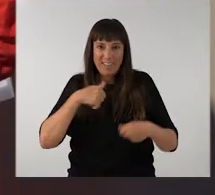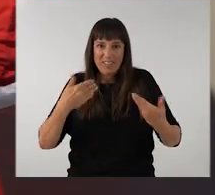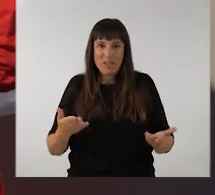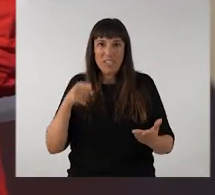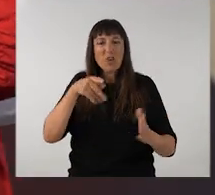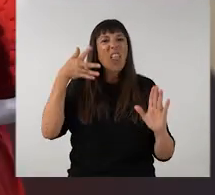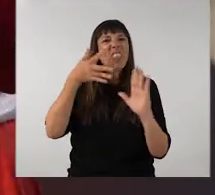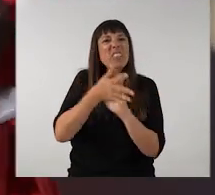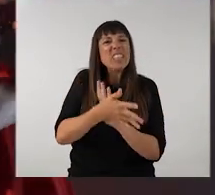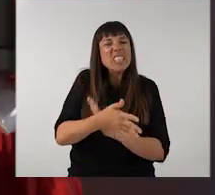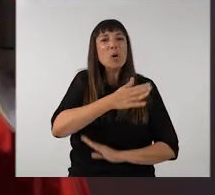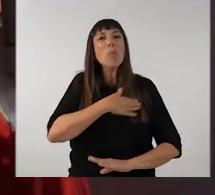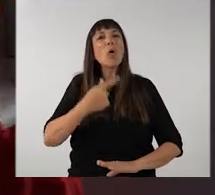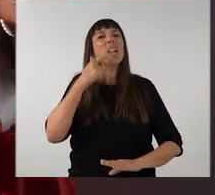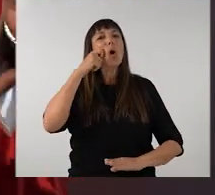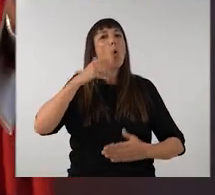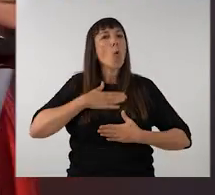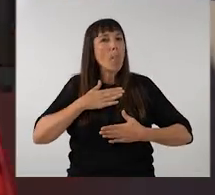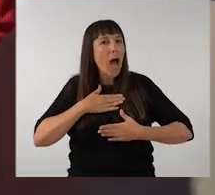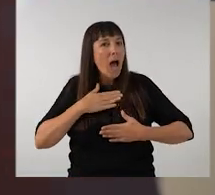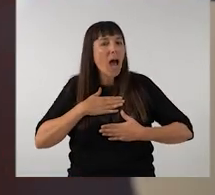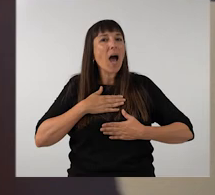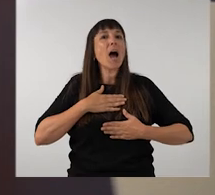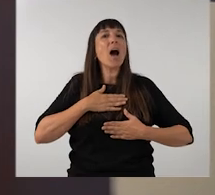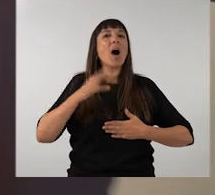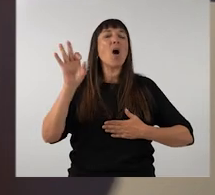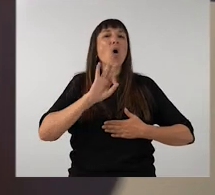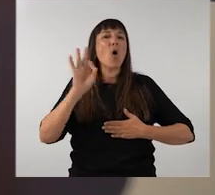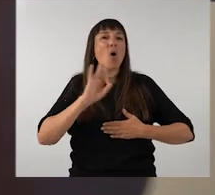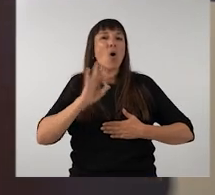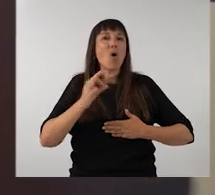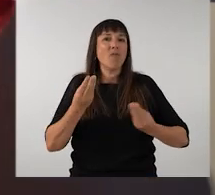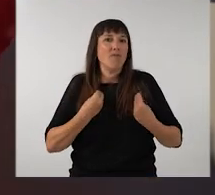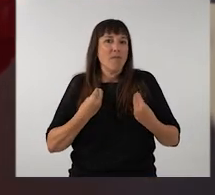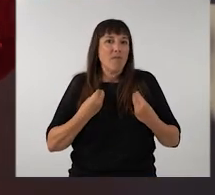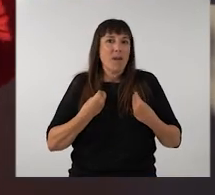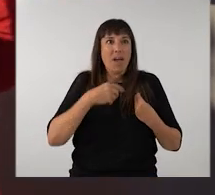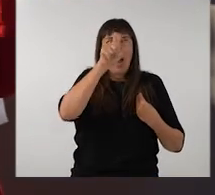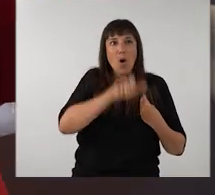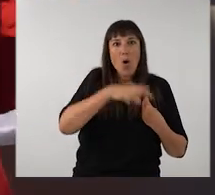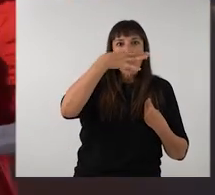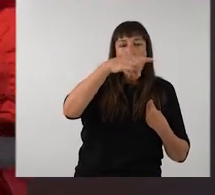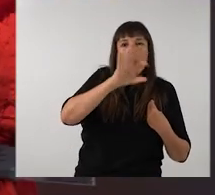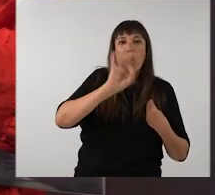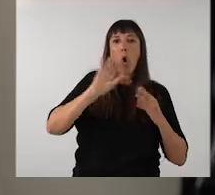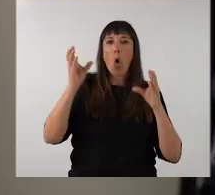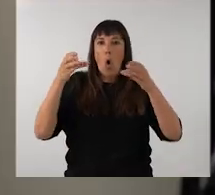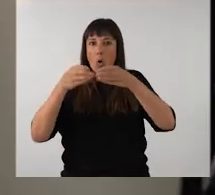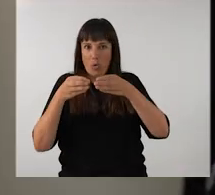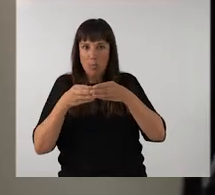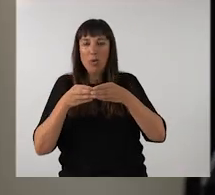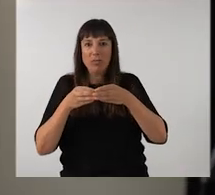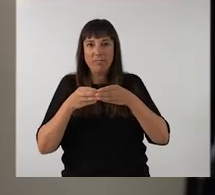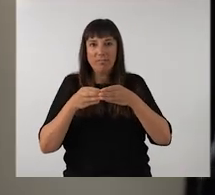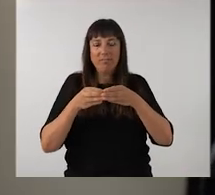és en aquesta reciprocitat en què potser es defineix doncs, alguna cosa del que vol dir ser humà i ser individu i ser alhora